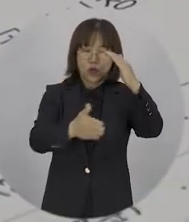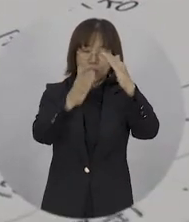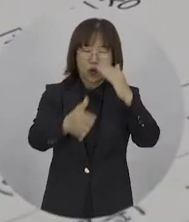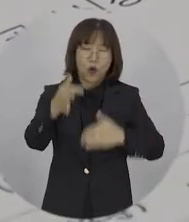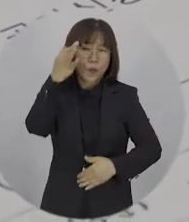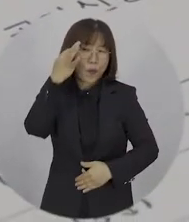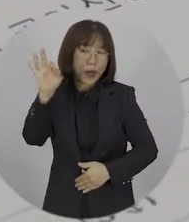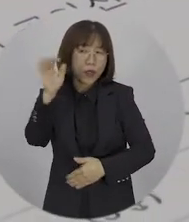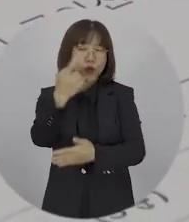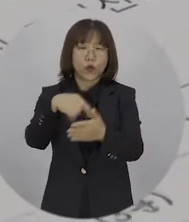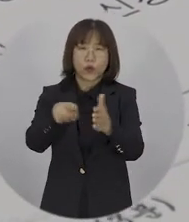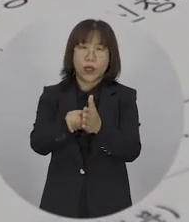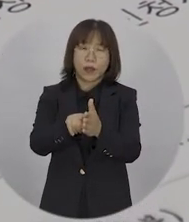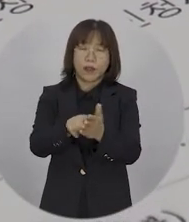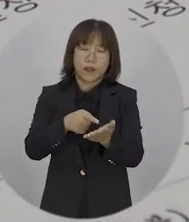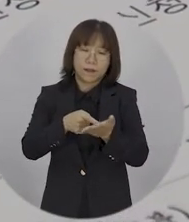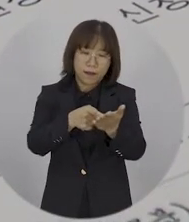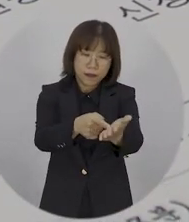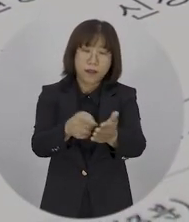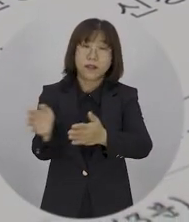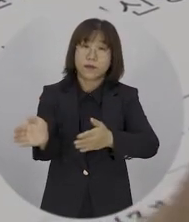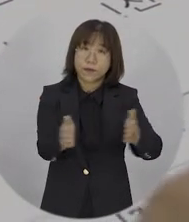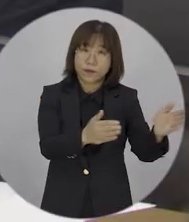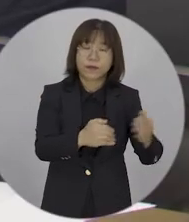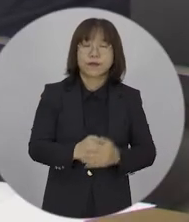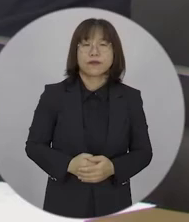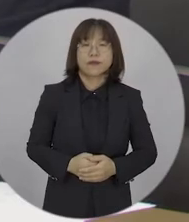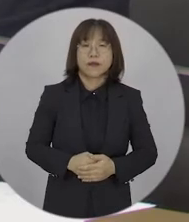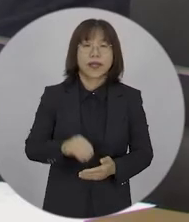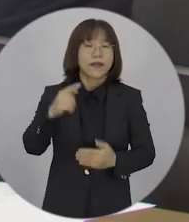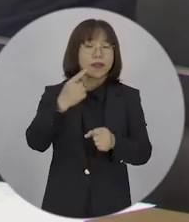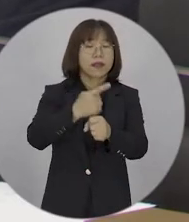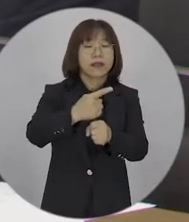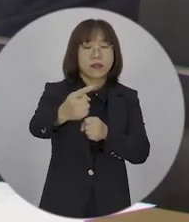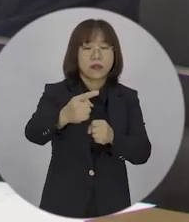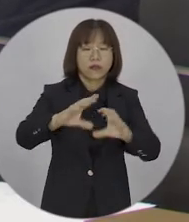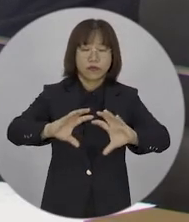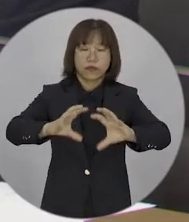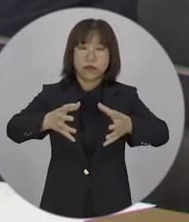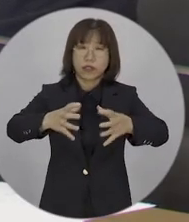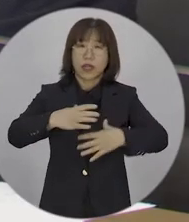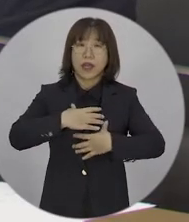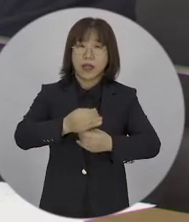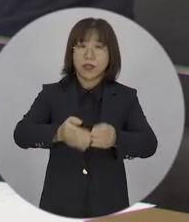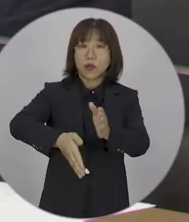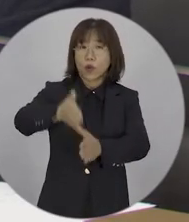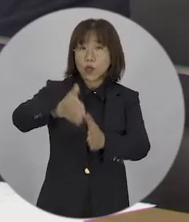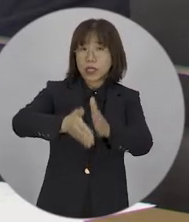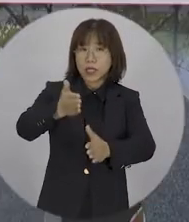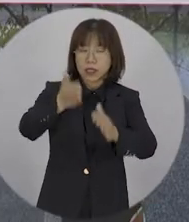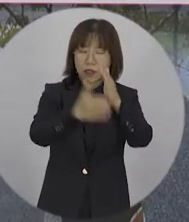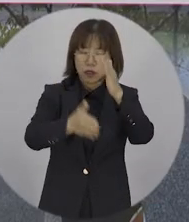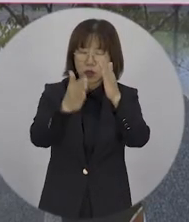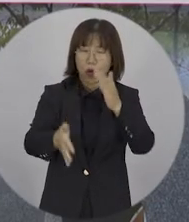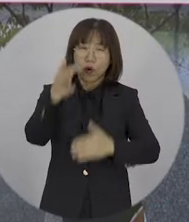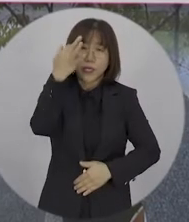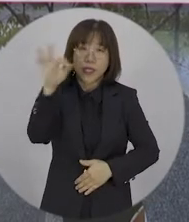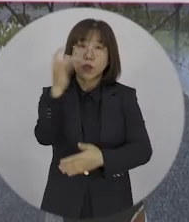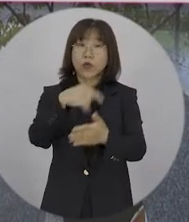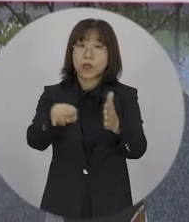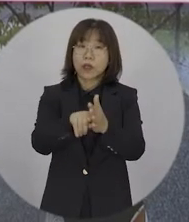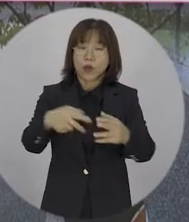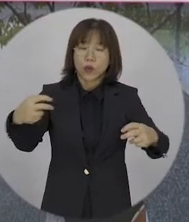대한 안건을 처리했습니다 한편 강서구는 내년에 국제안전도시 공인을 목표로 교통 안전